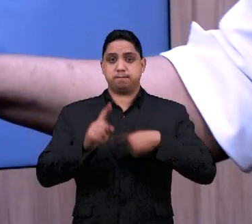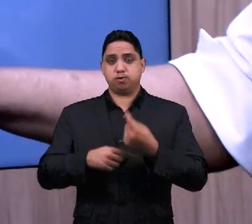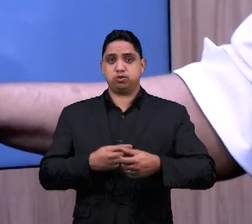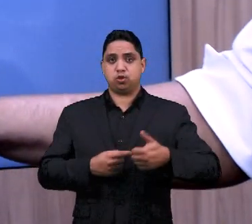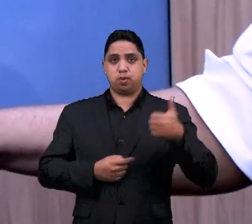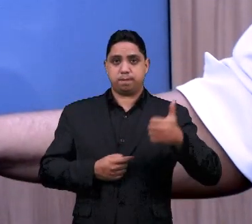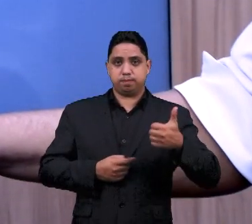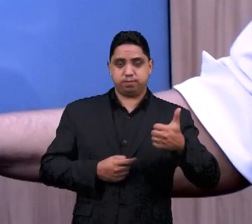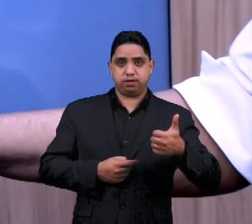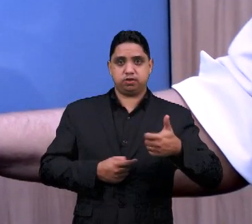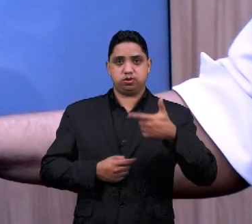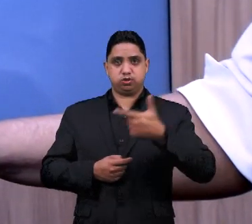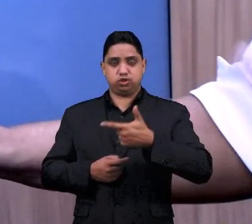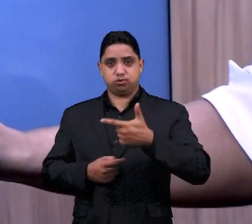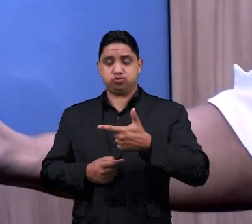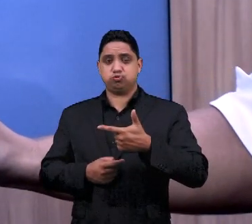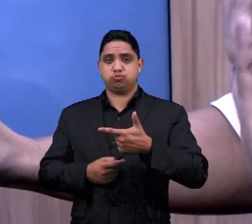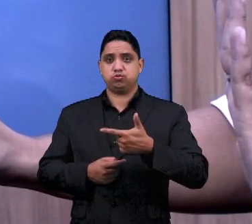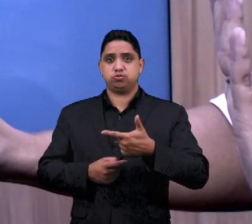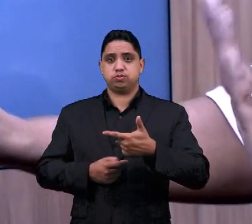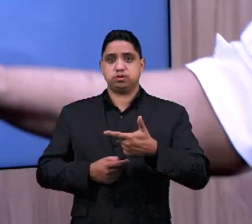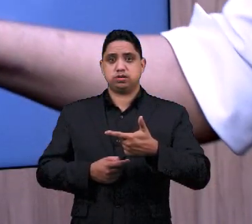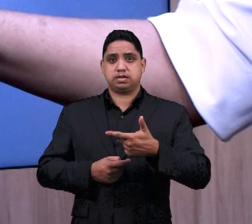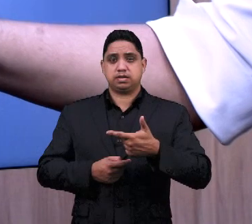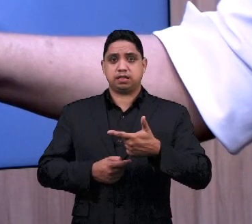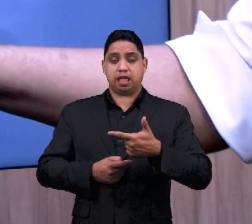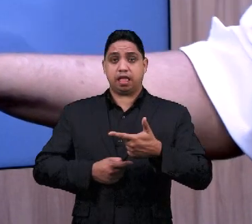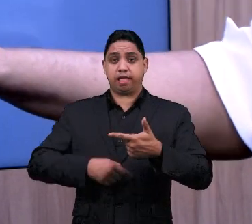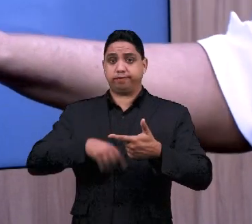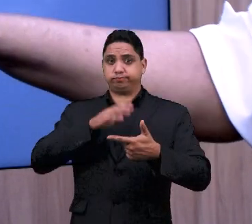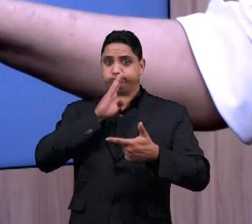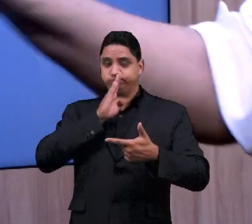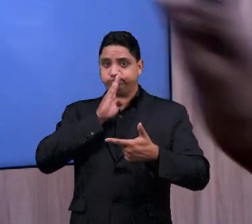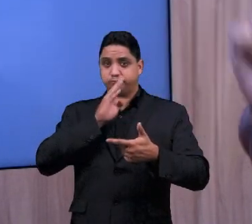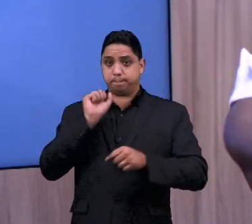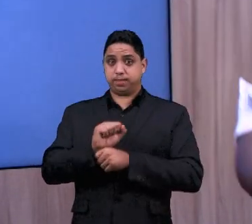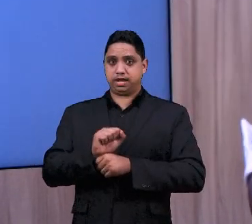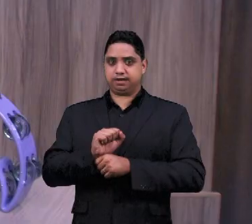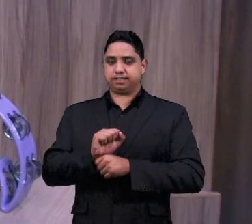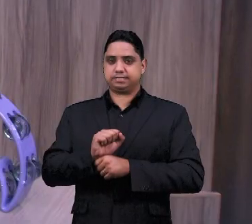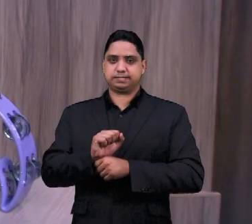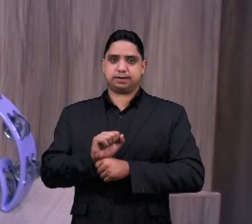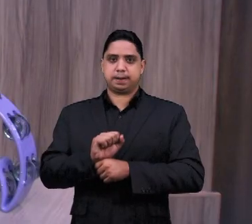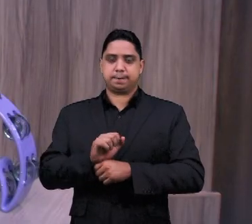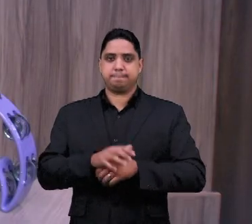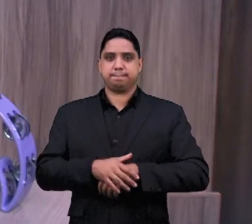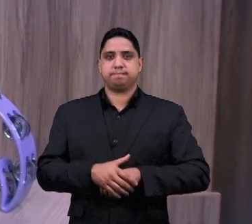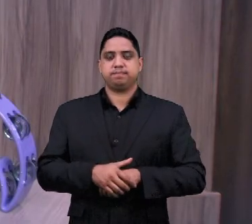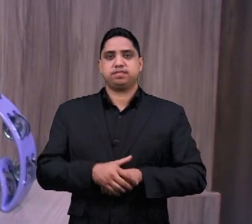temps et le deuxième temps, ça sera un silence, une pause.